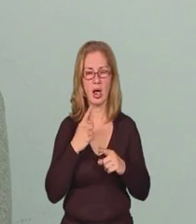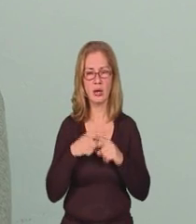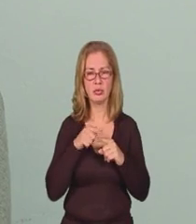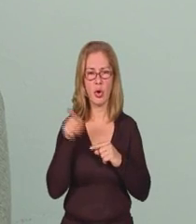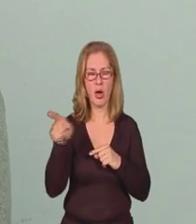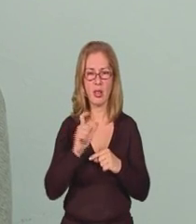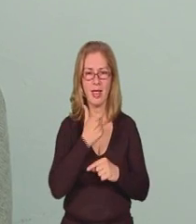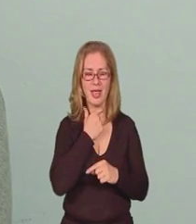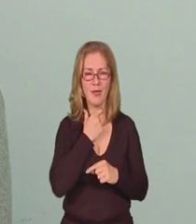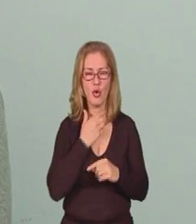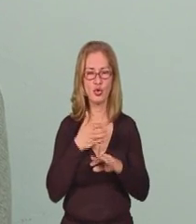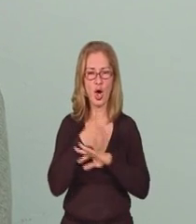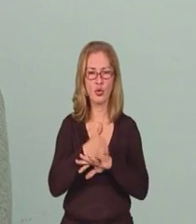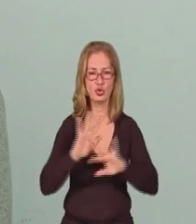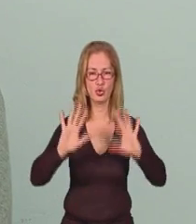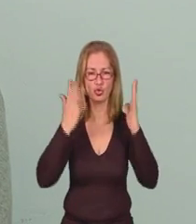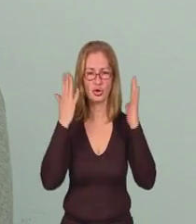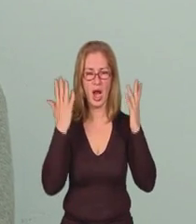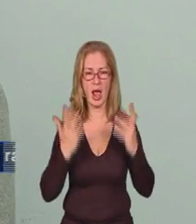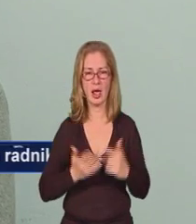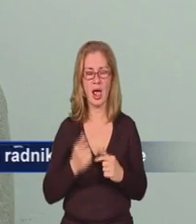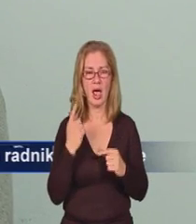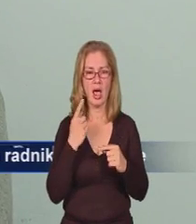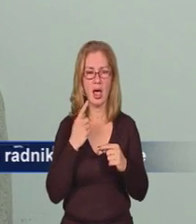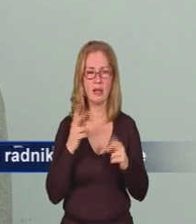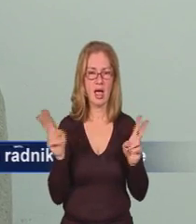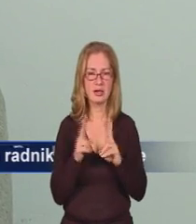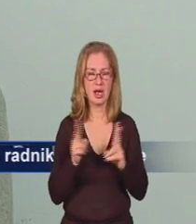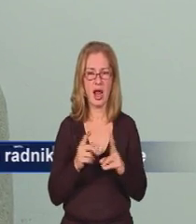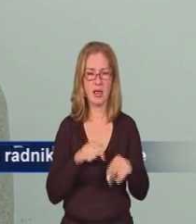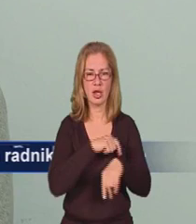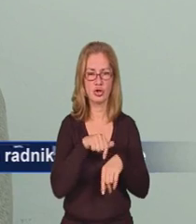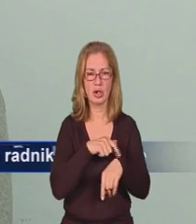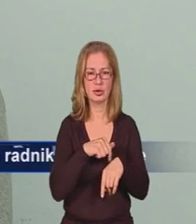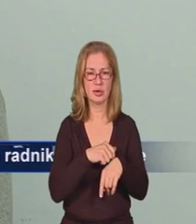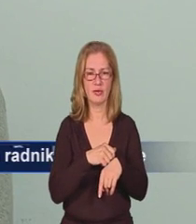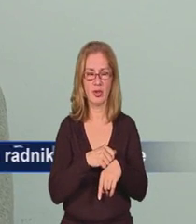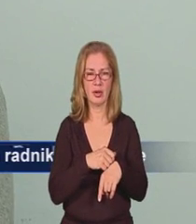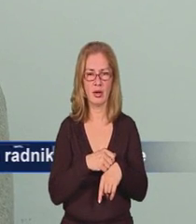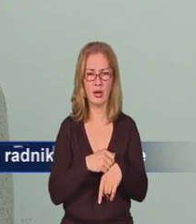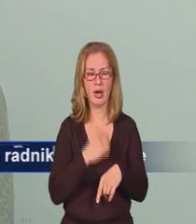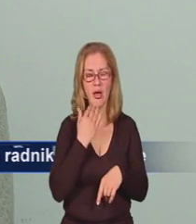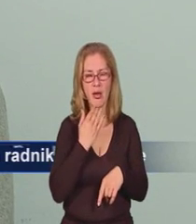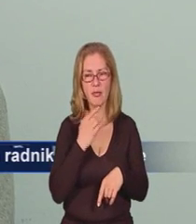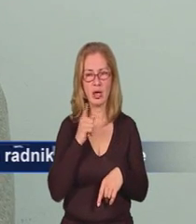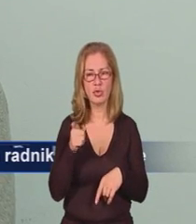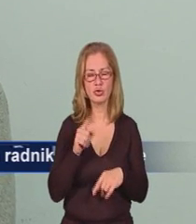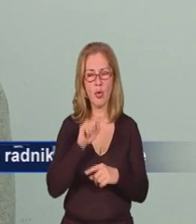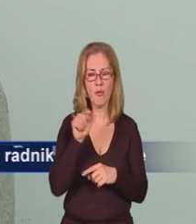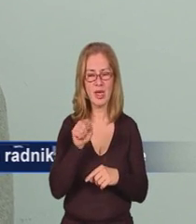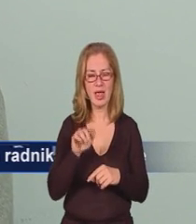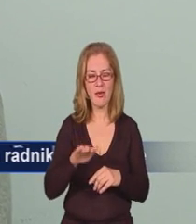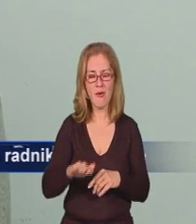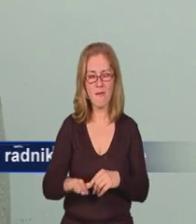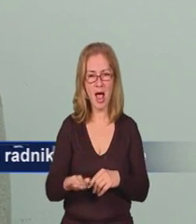ne mogu da uđu u takvu vrstu štrajka da sad skrate časove. Ipak su u pitanju